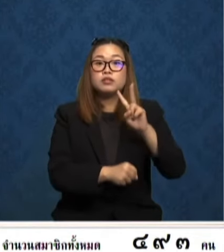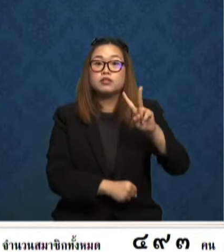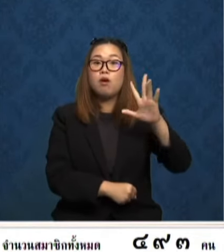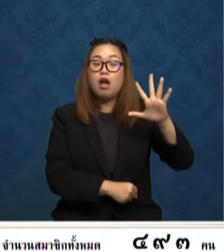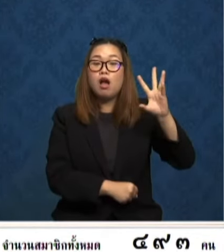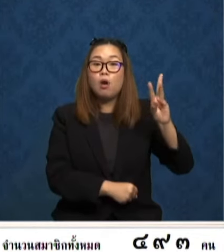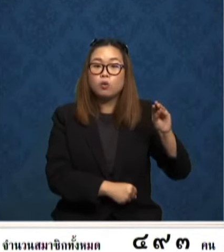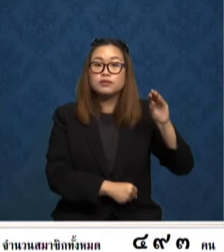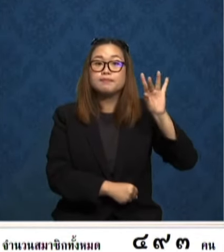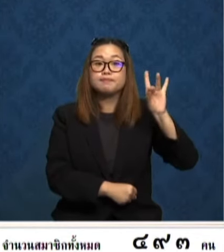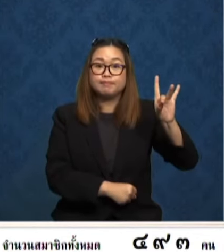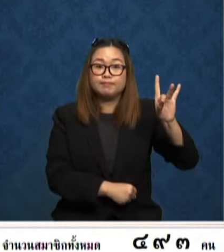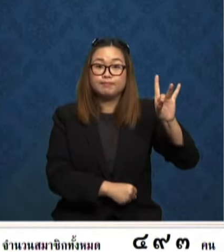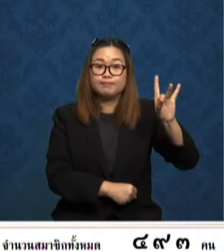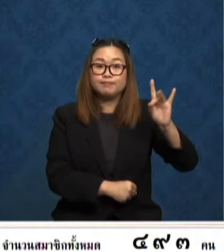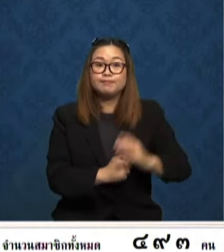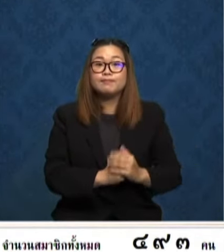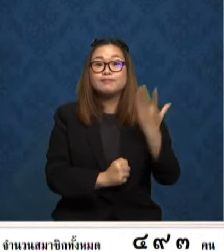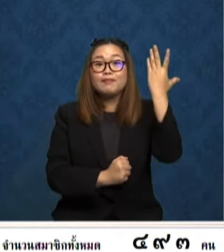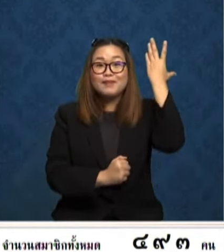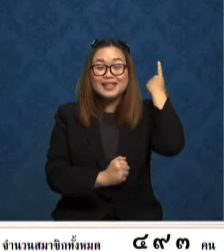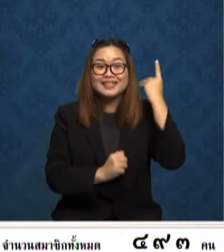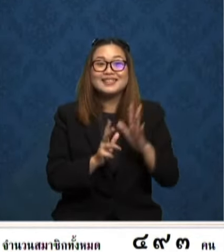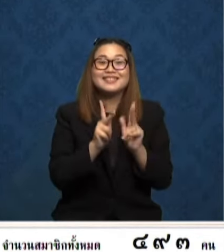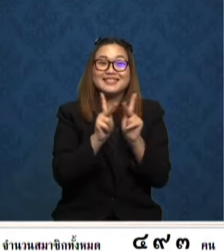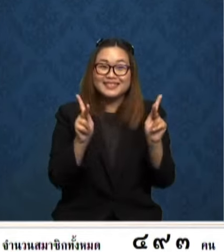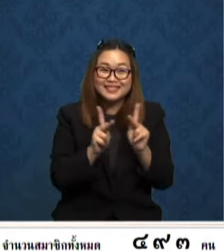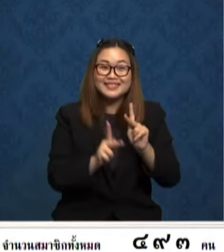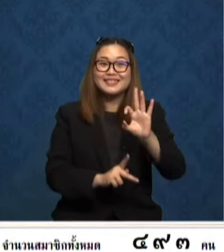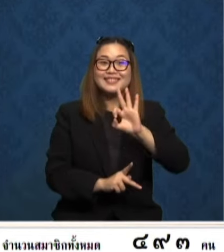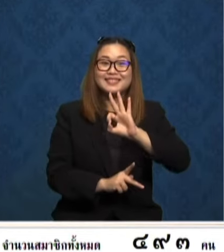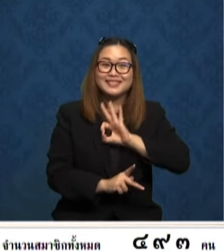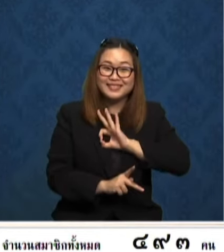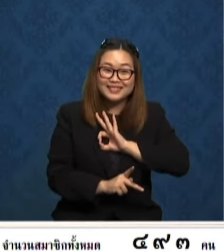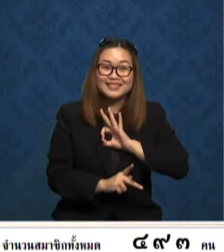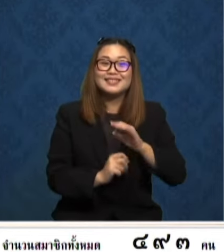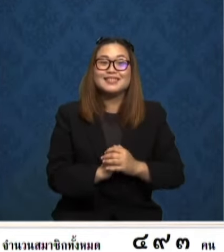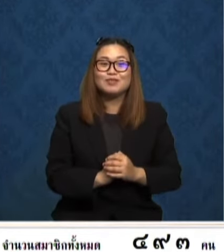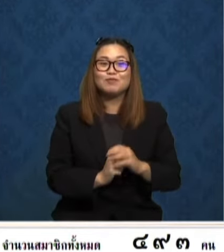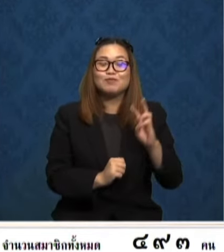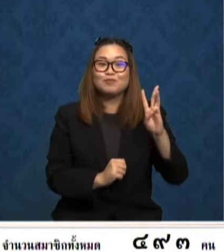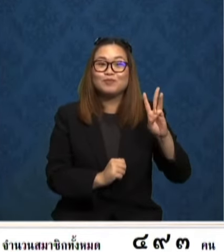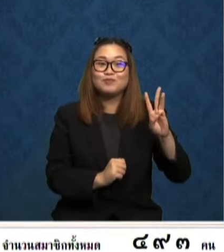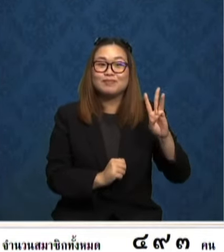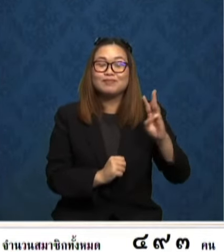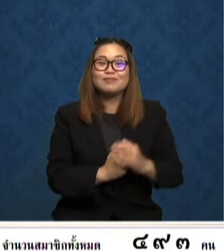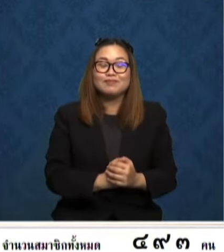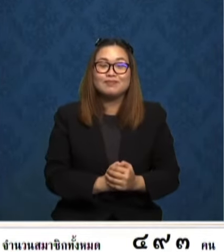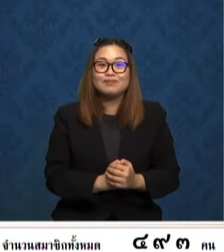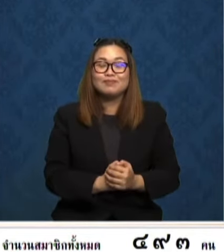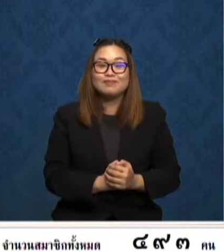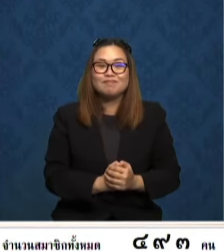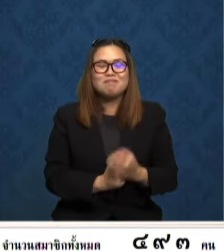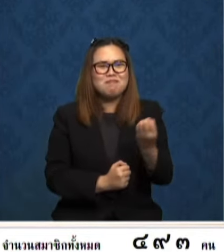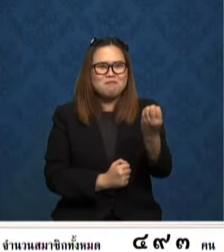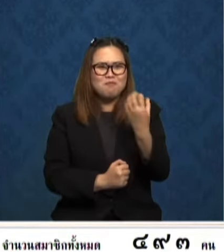2568ที่เมื่อสักครู่มีกรรมาธิการและท่านสมาชิกสภาผู้แทนราษฎรท่านหนึ่งท่านบอกไปแล้วนะครับว่